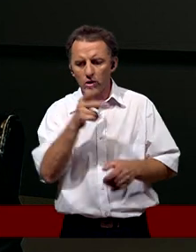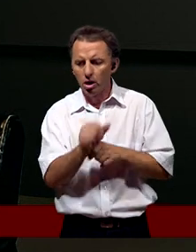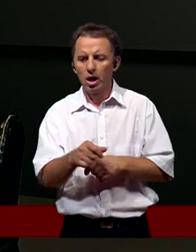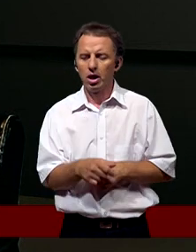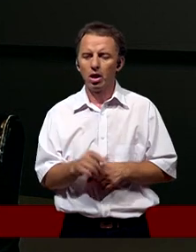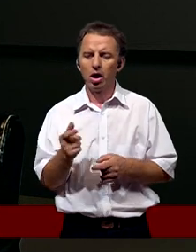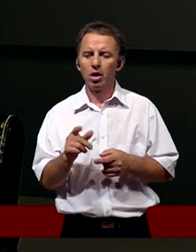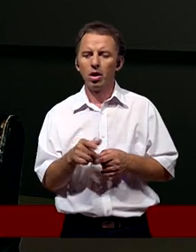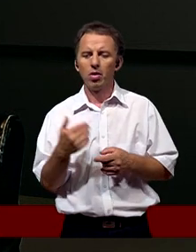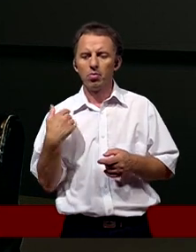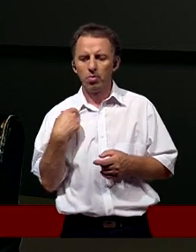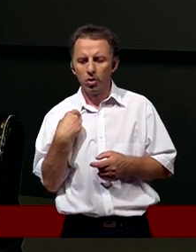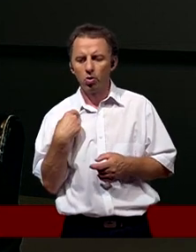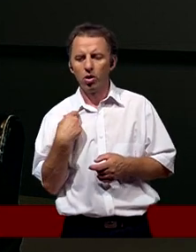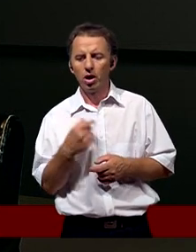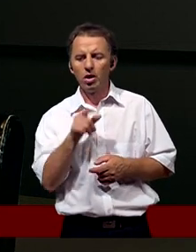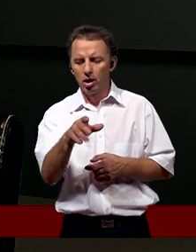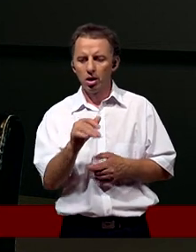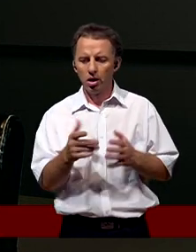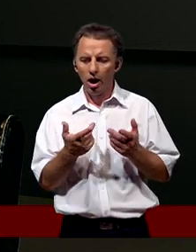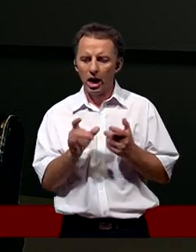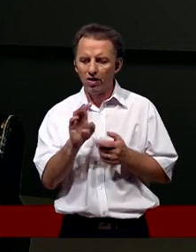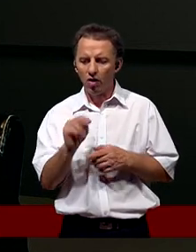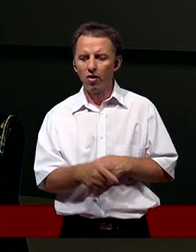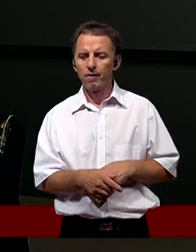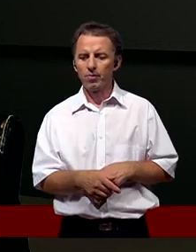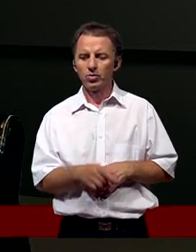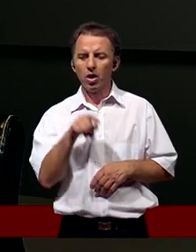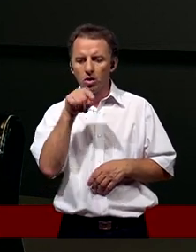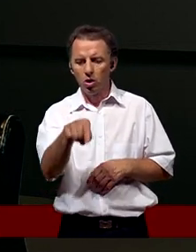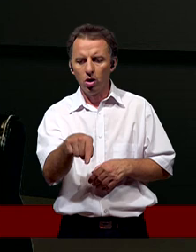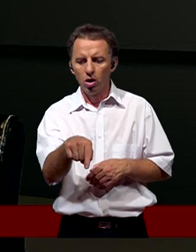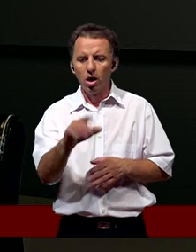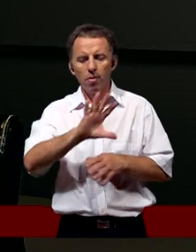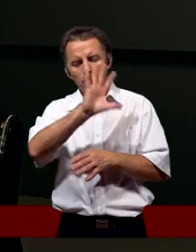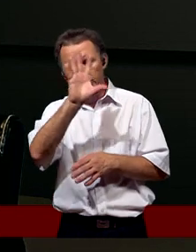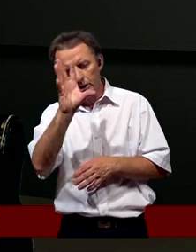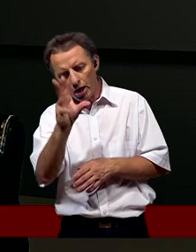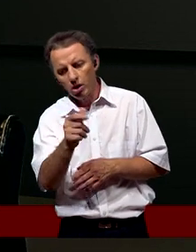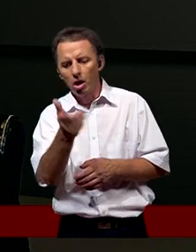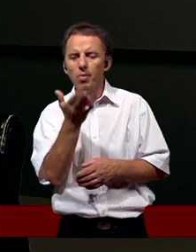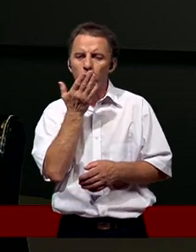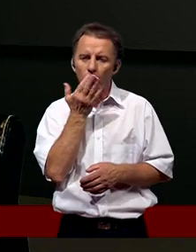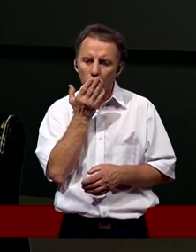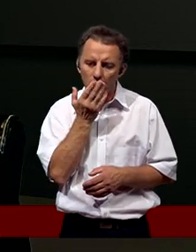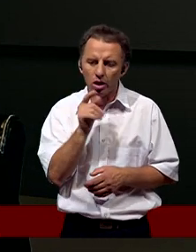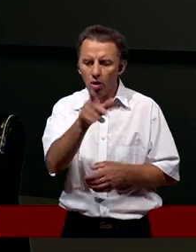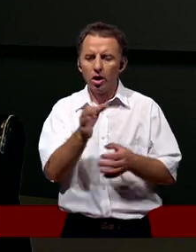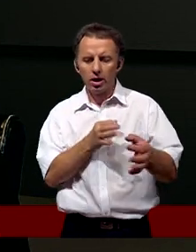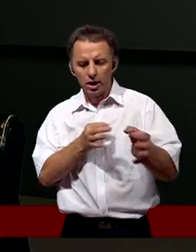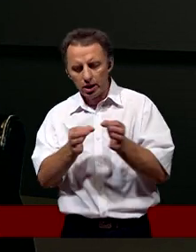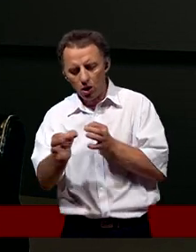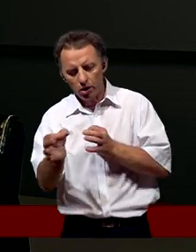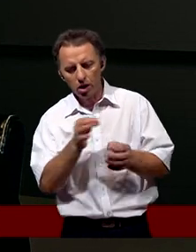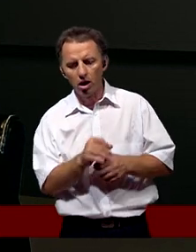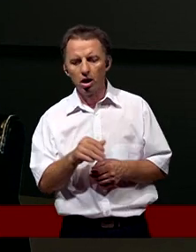Bóg nie jest tak, nas odrzuca w żadnym wypadku, on po prostu nas właśnie chce wychować. I to jest, mi się wydaje, że to jest to piękno właśnie, co myśmy dotąd mówili o tej historii.